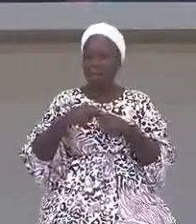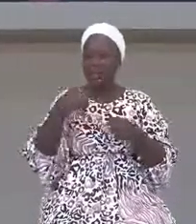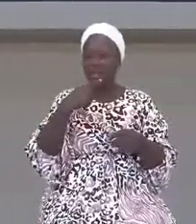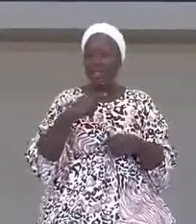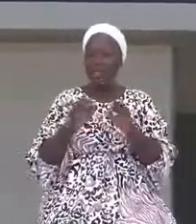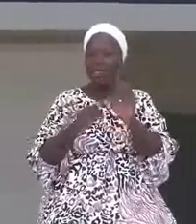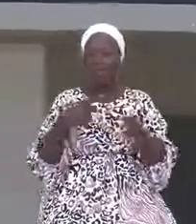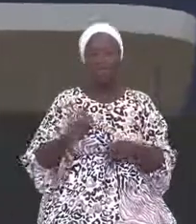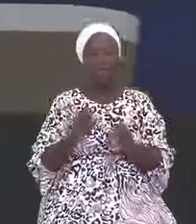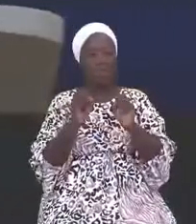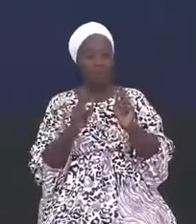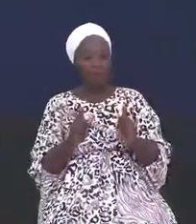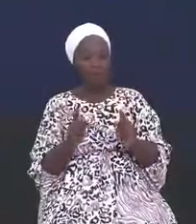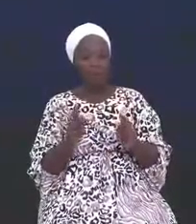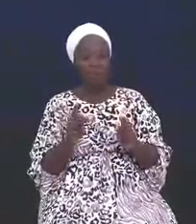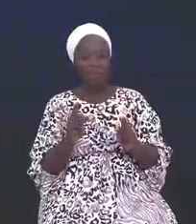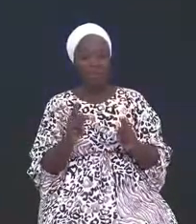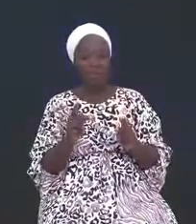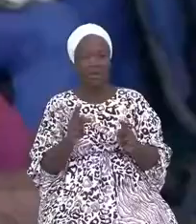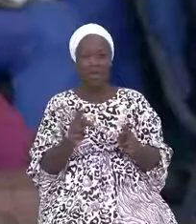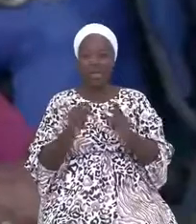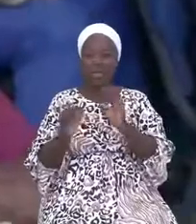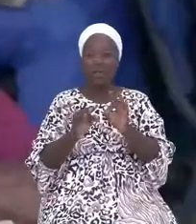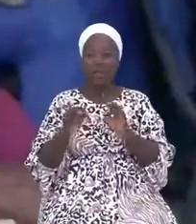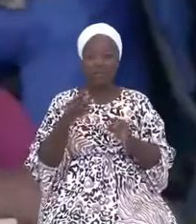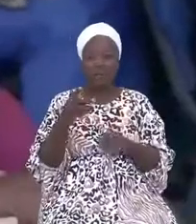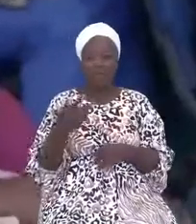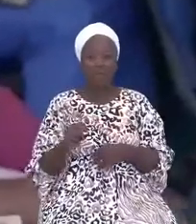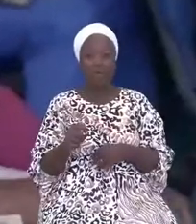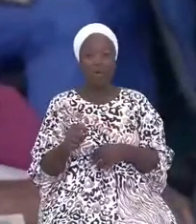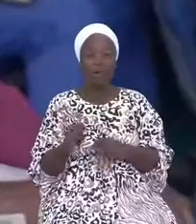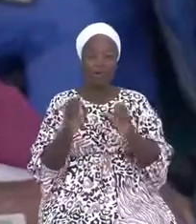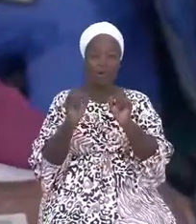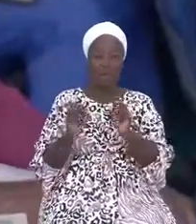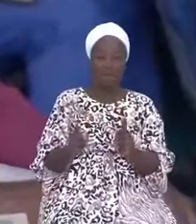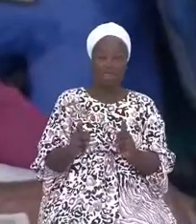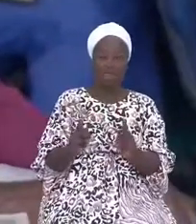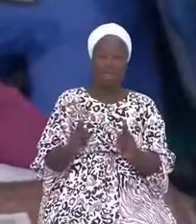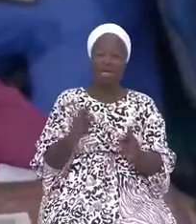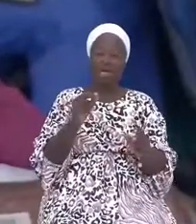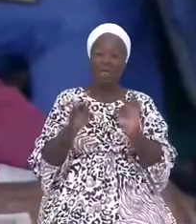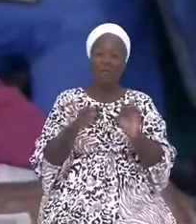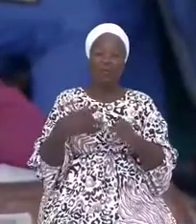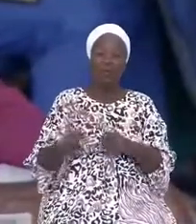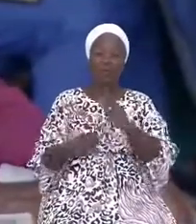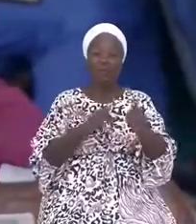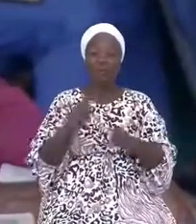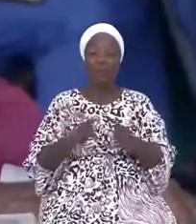le privilège, si le riche, si ceux-là qui ont